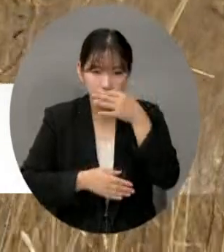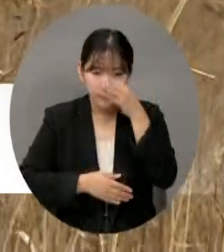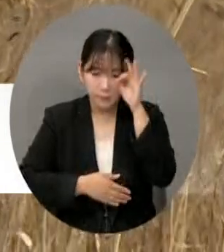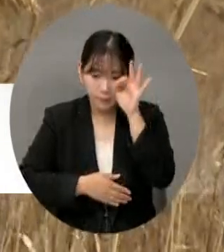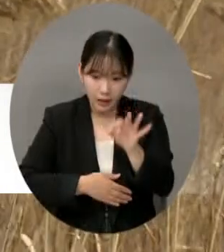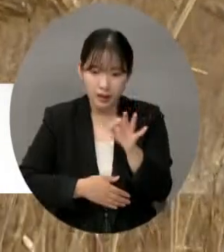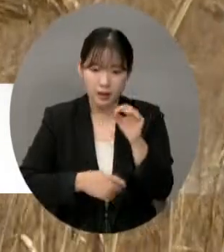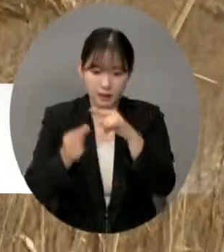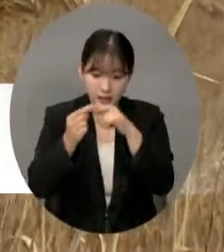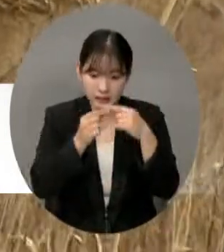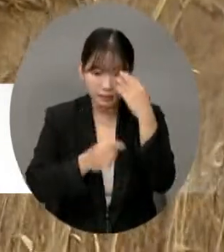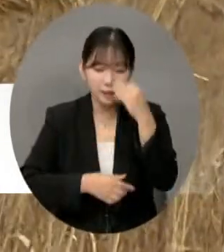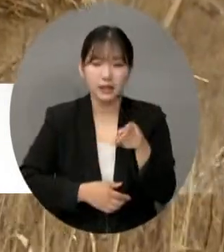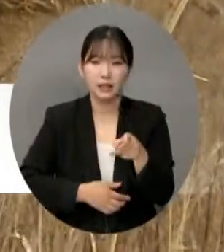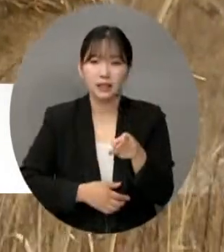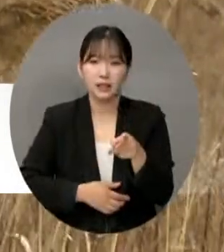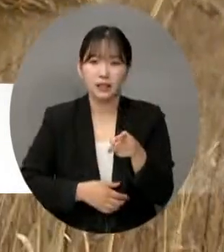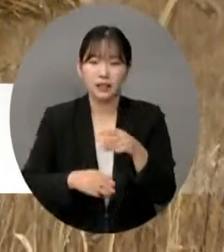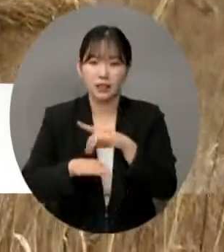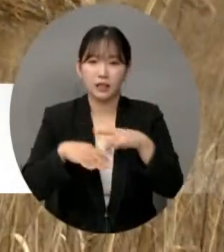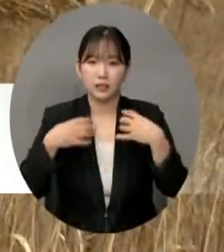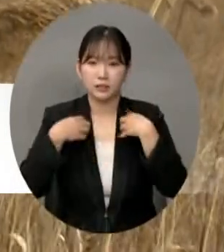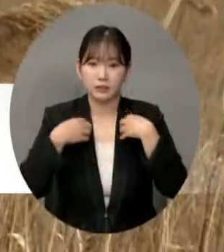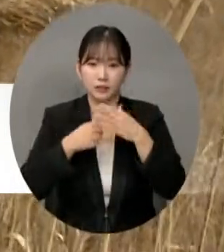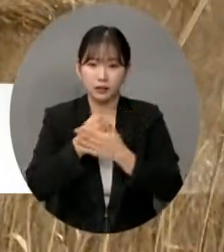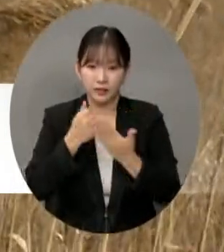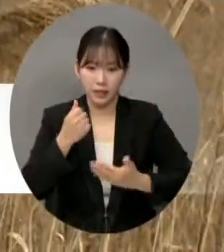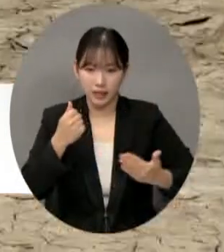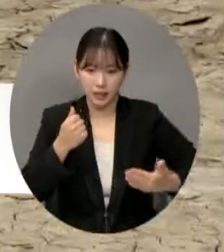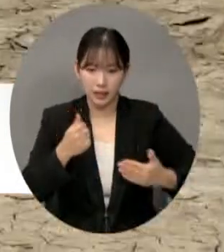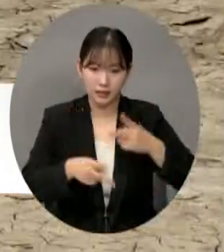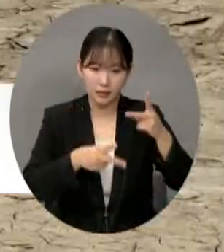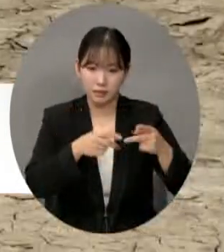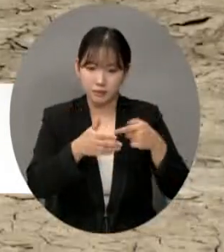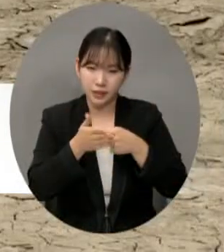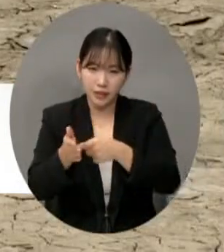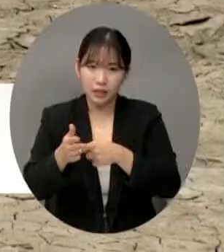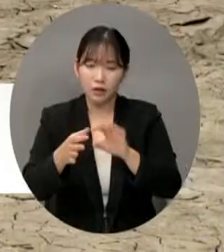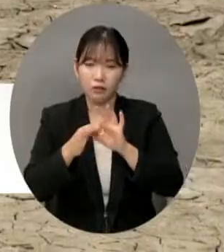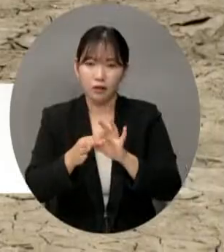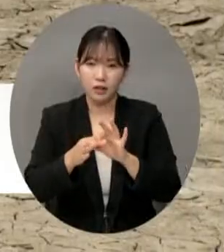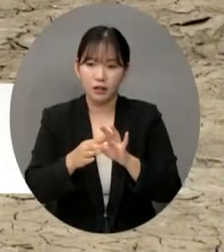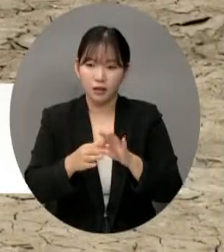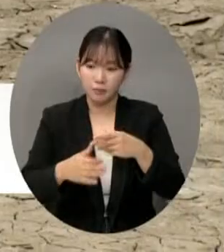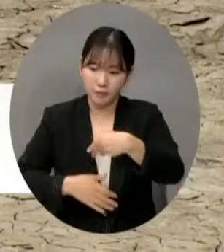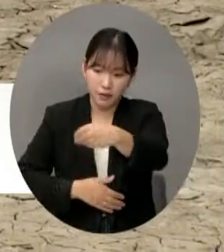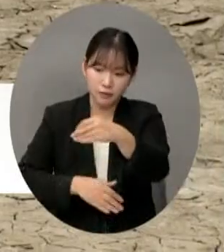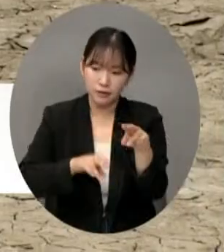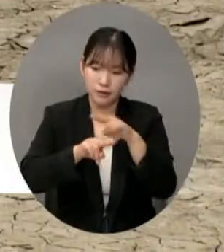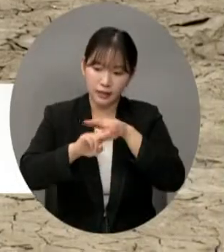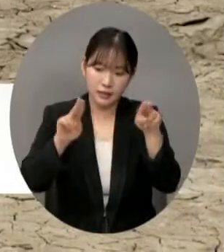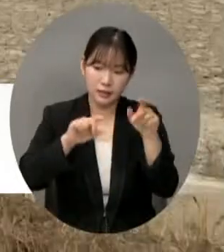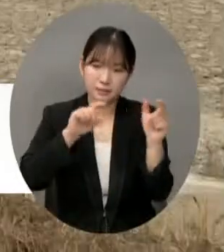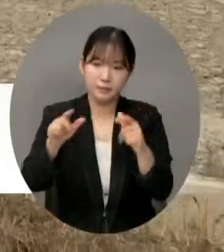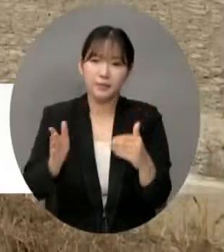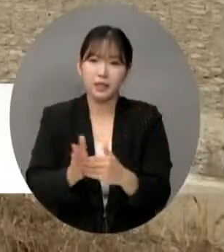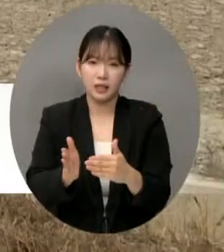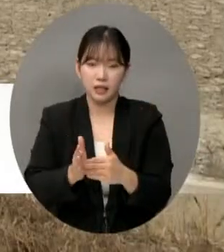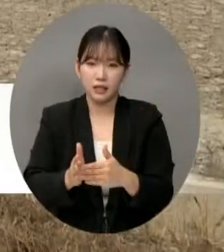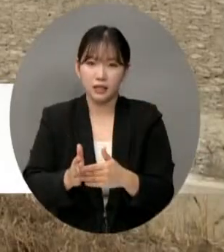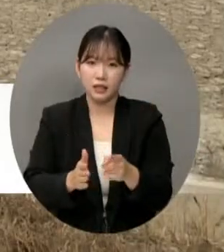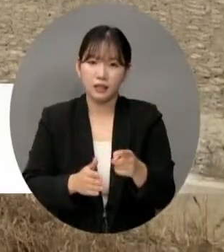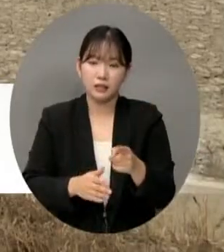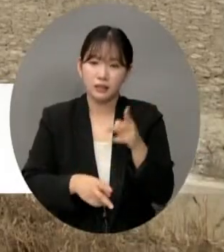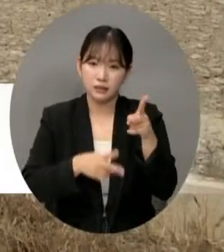문구가 발견됐습니다 해남군은 영산강 사업단의 요구에 관련 임대 계약을 해지하겠다는 답변을 받았고